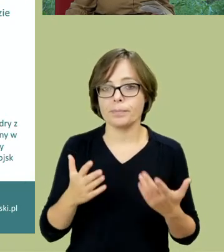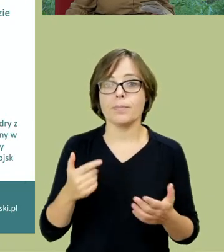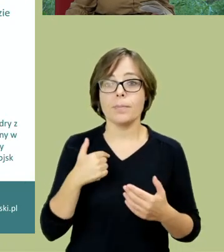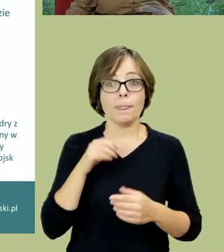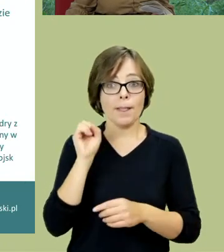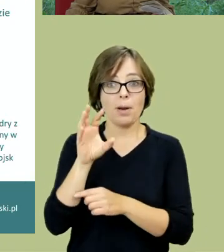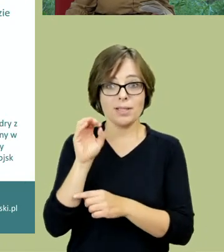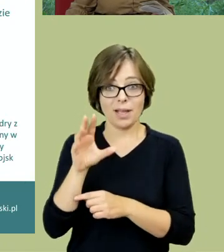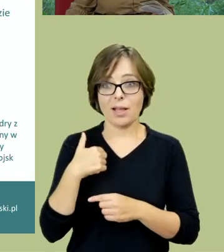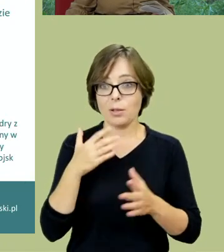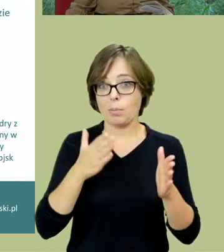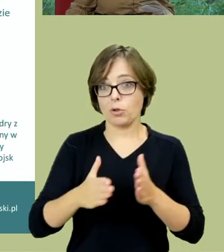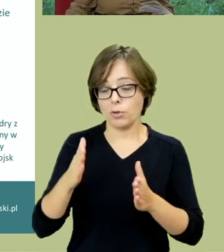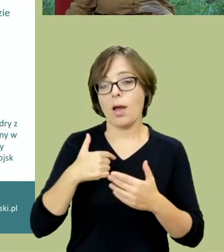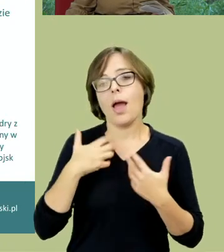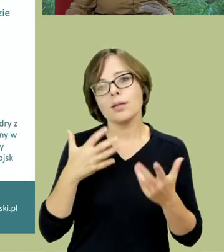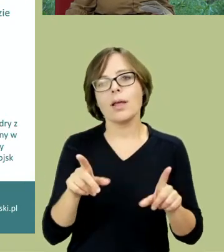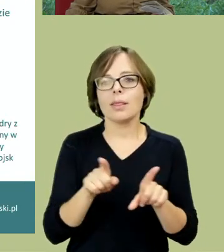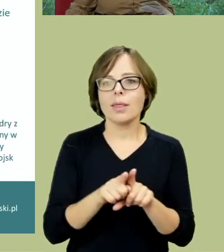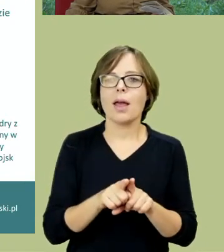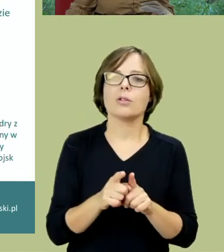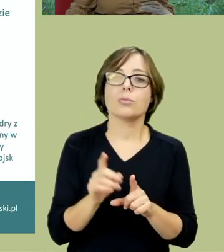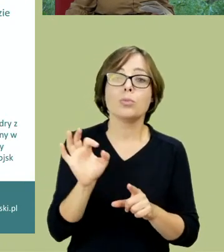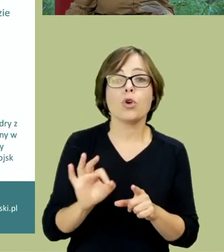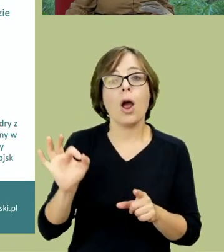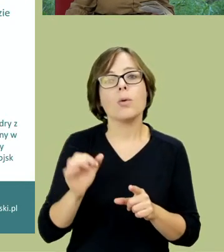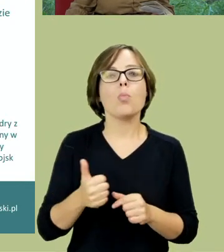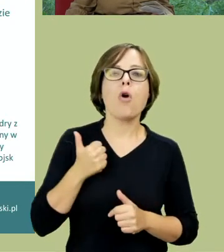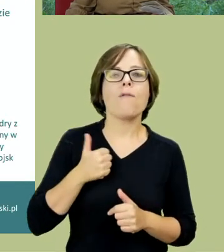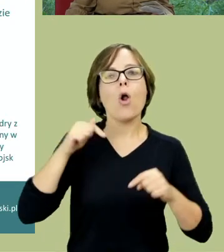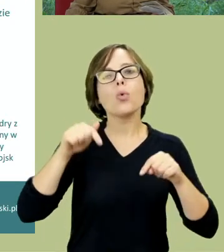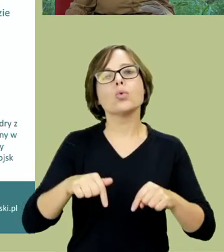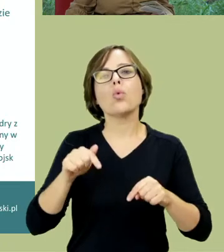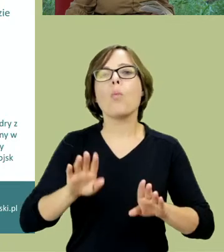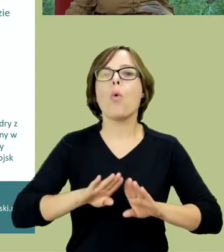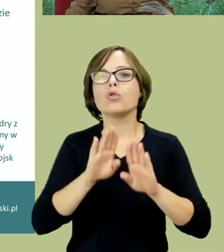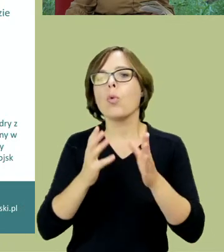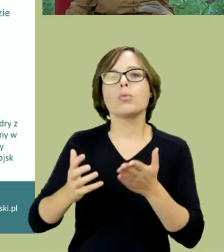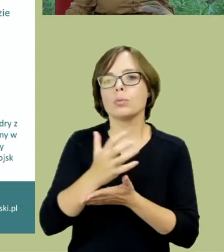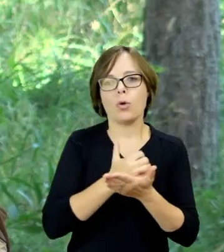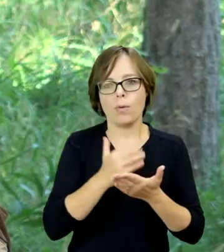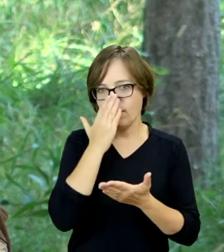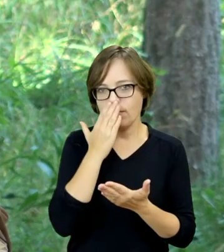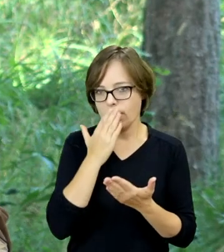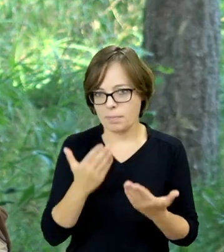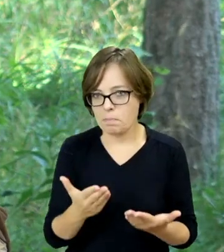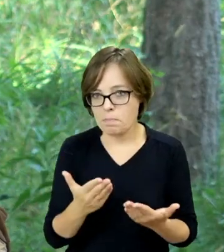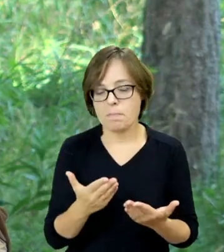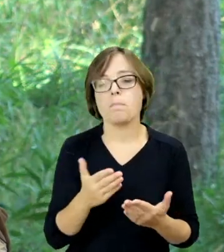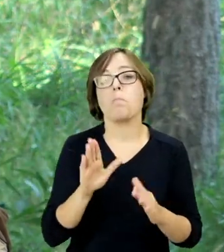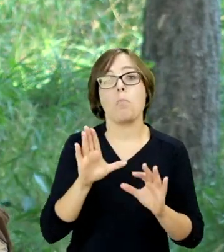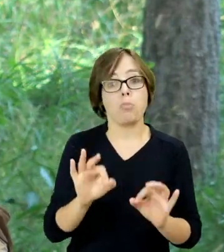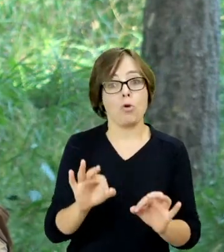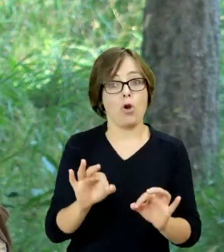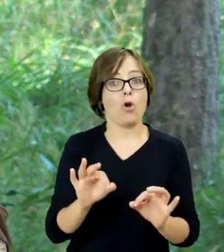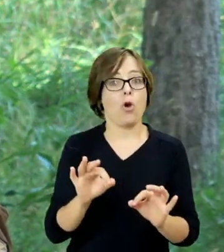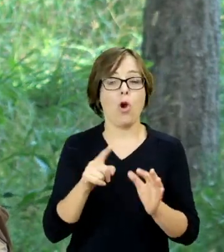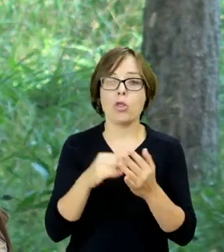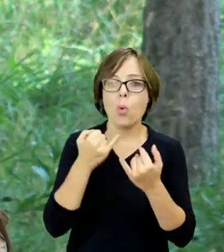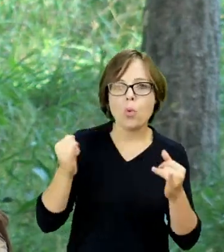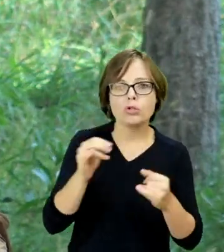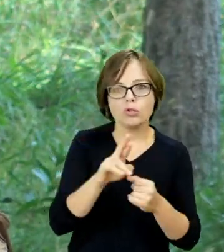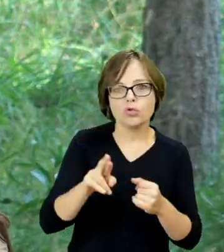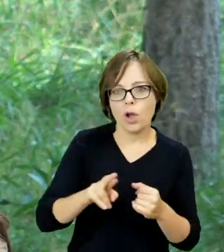troszeczkę pochwalić się naszymi zbiorami muzealnymi, bo te zdjęcia, te artefakty, które